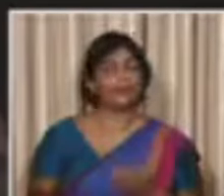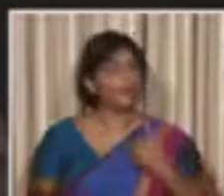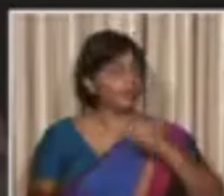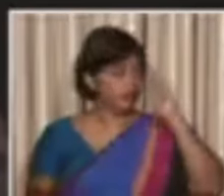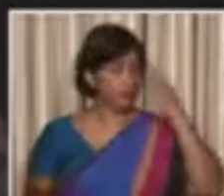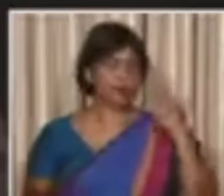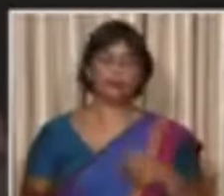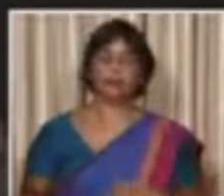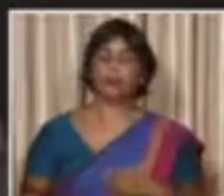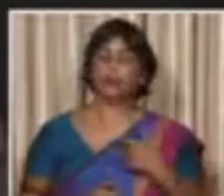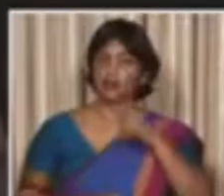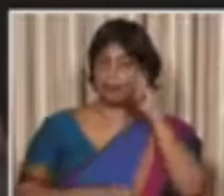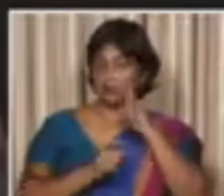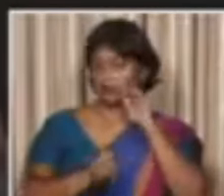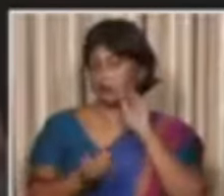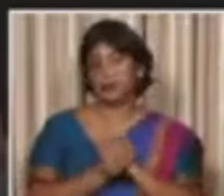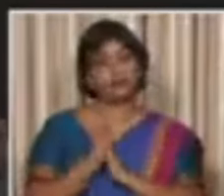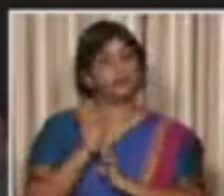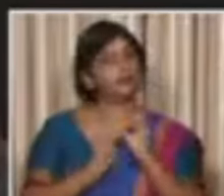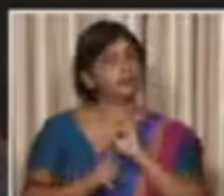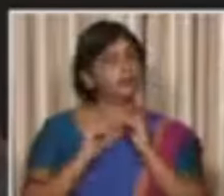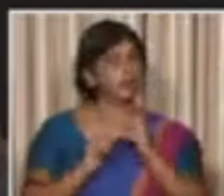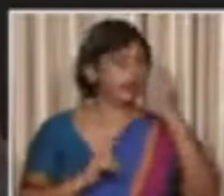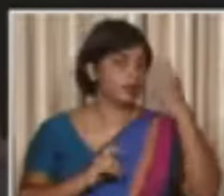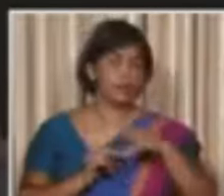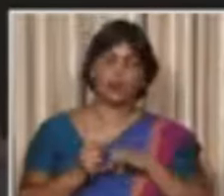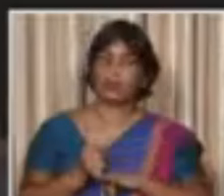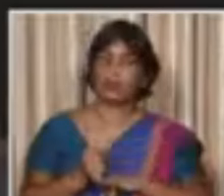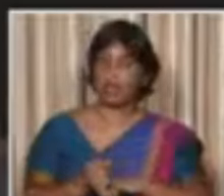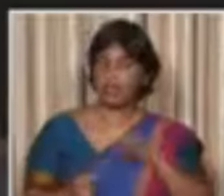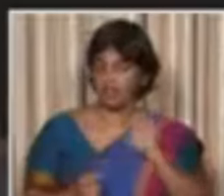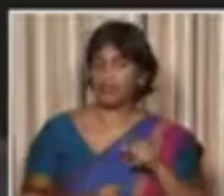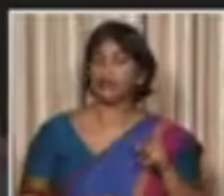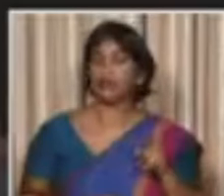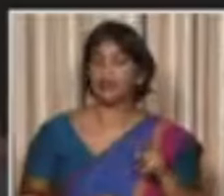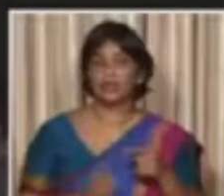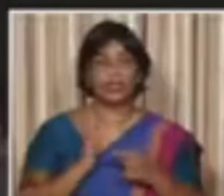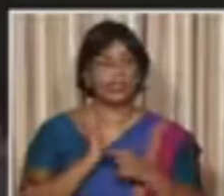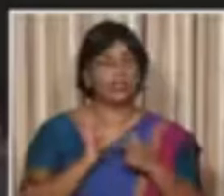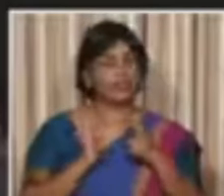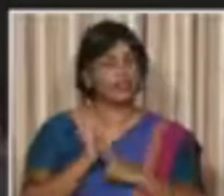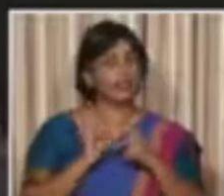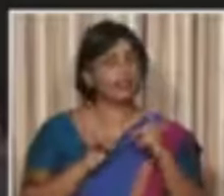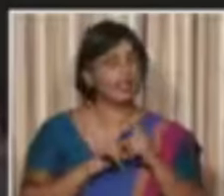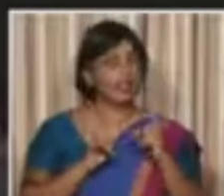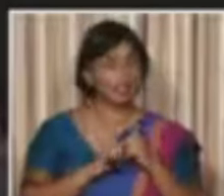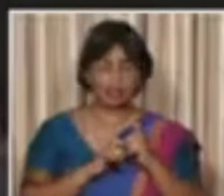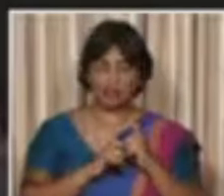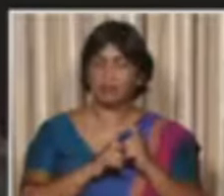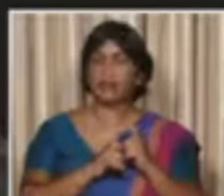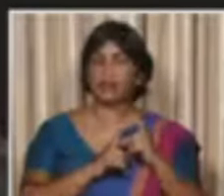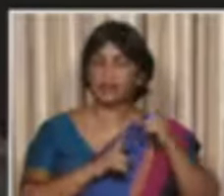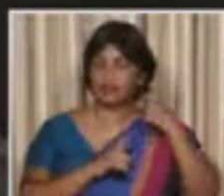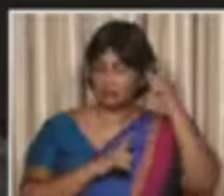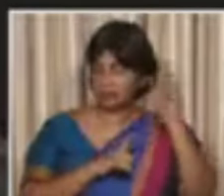විශේෂයෙන්ම මහජන ආරක්ෂක අමාත්‍යාංශයේ අතිරේක ලේකම්වරියක් වන TVD දමයන්තිස් කරුණාරත්න